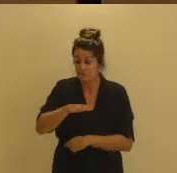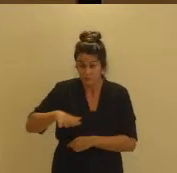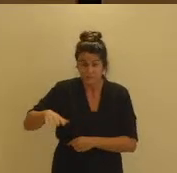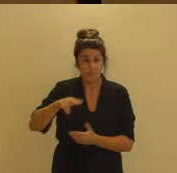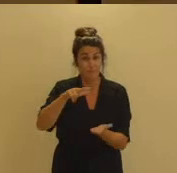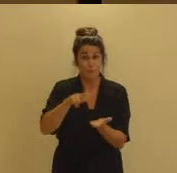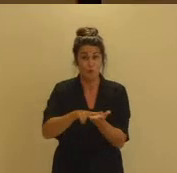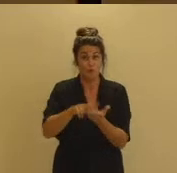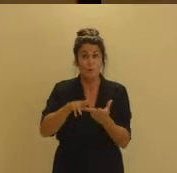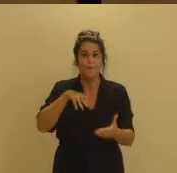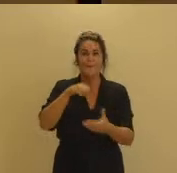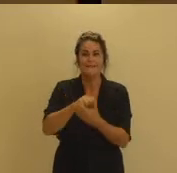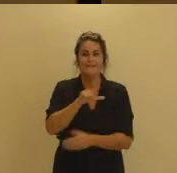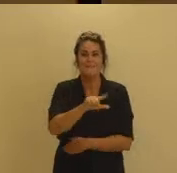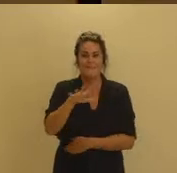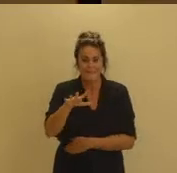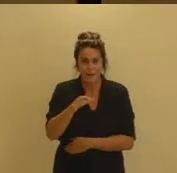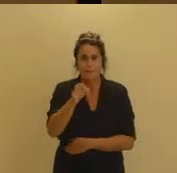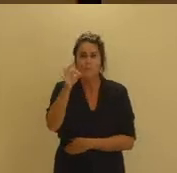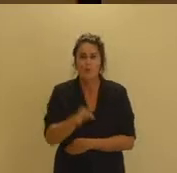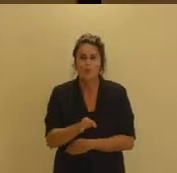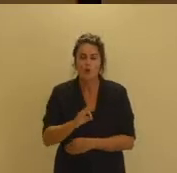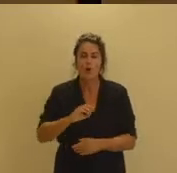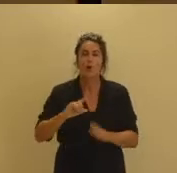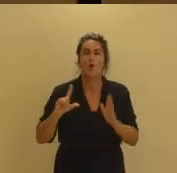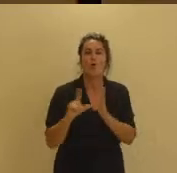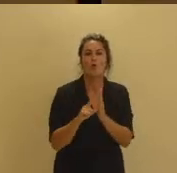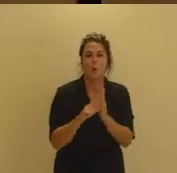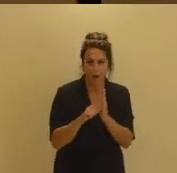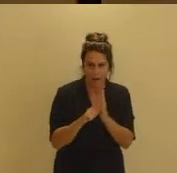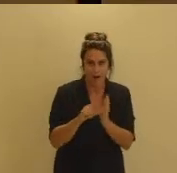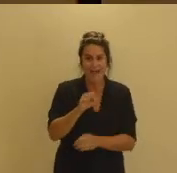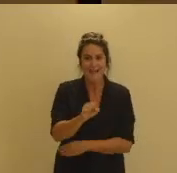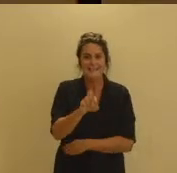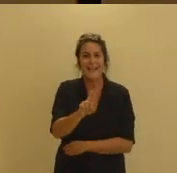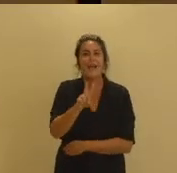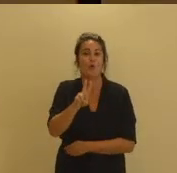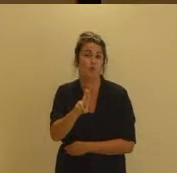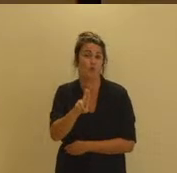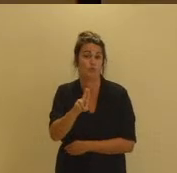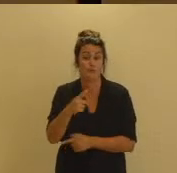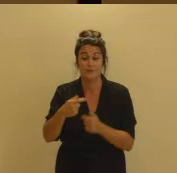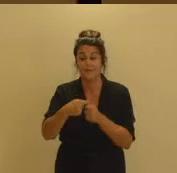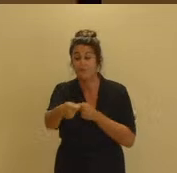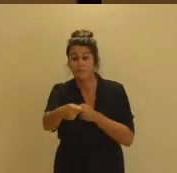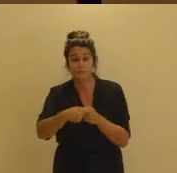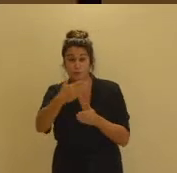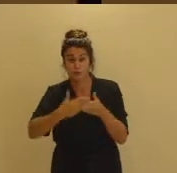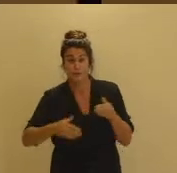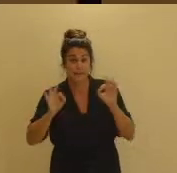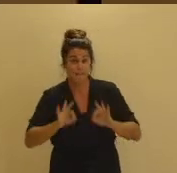sont comptabilisés dans les 25% de la loi SRU sans limite de durée.